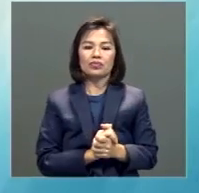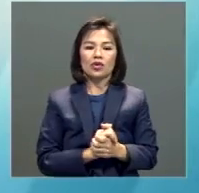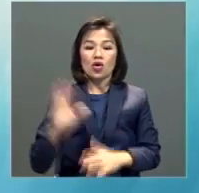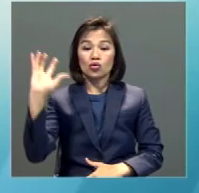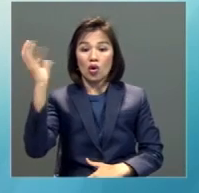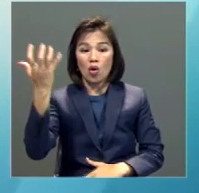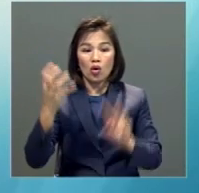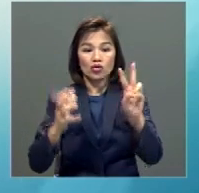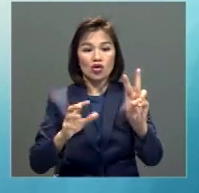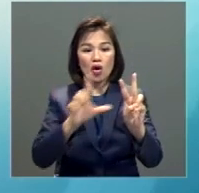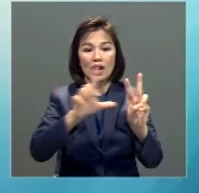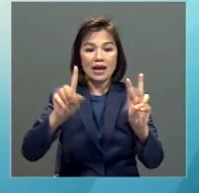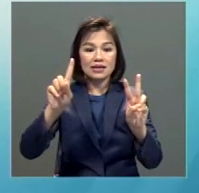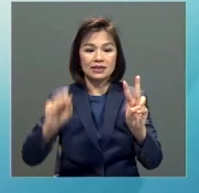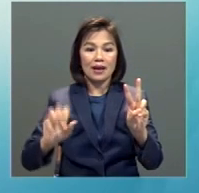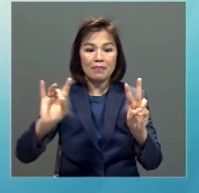2184986